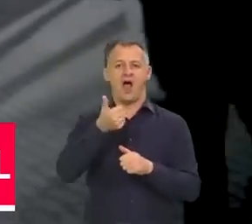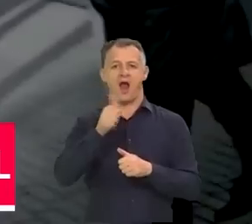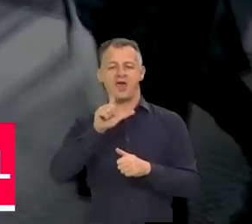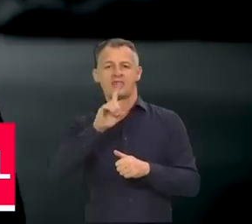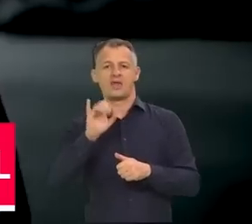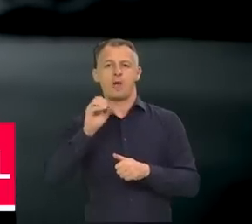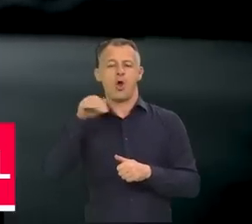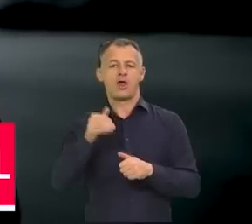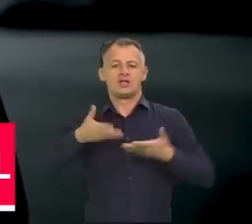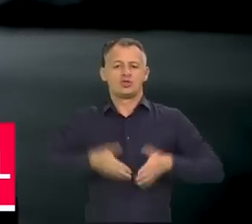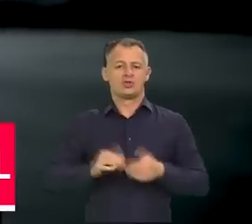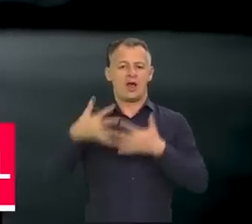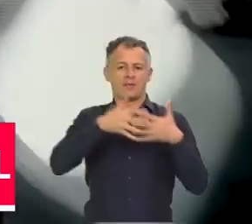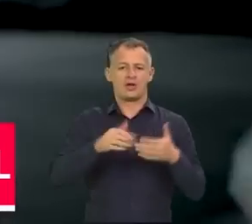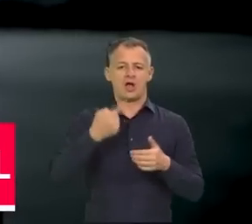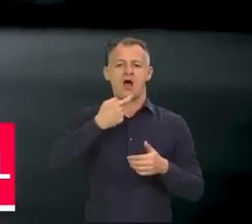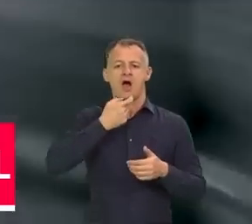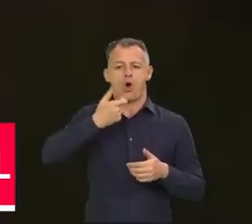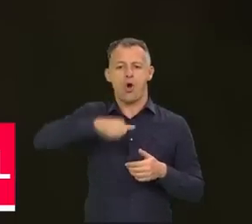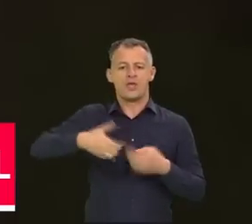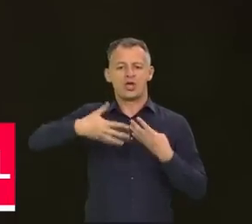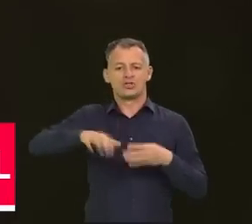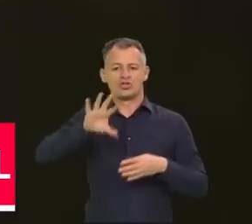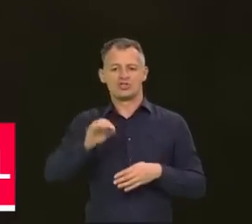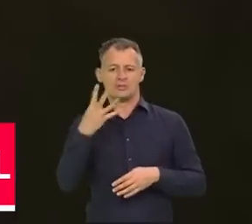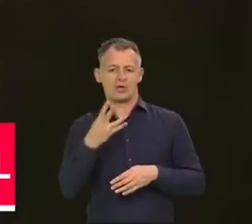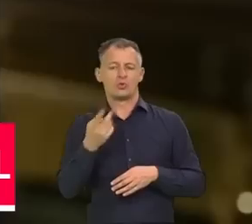în Statele Unite în 1954 din părinți italieni.